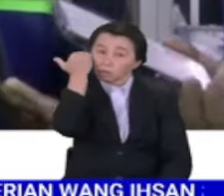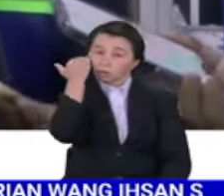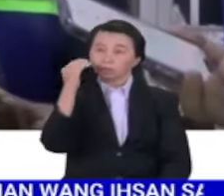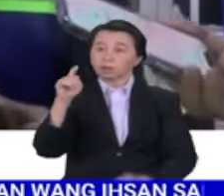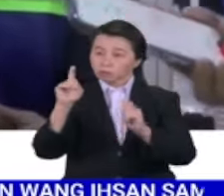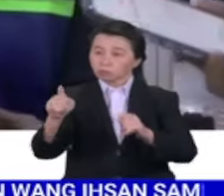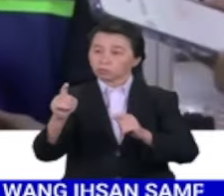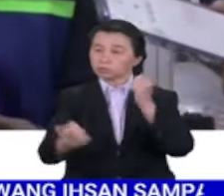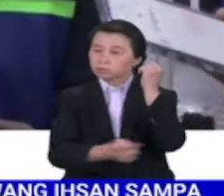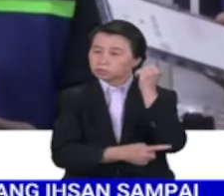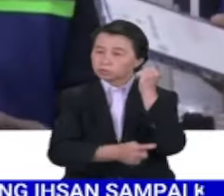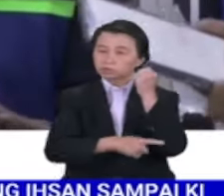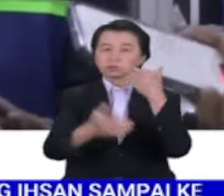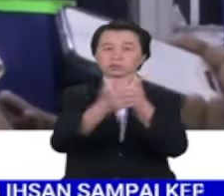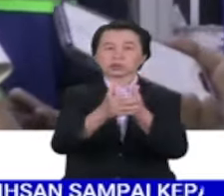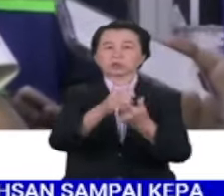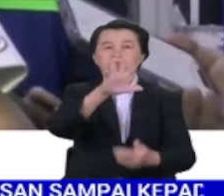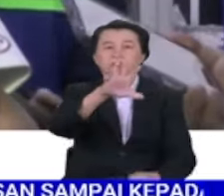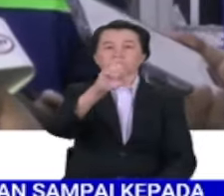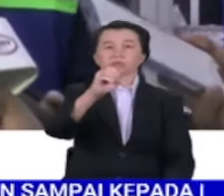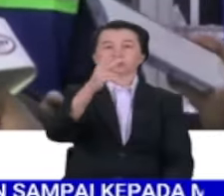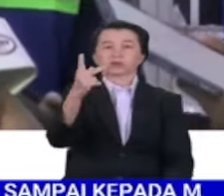sampai Rp50.000